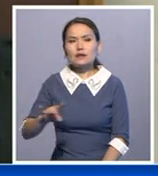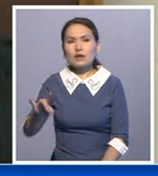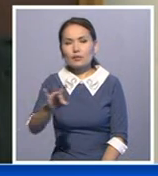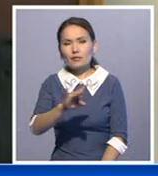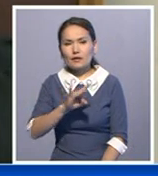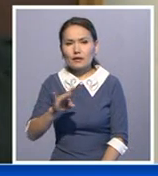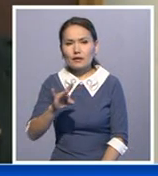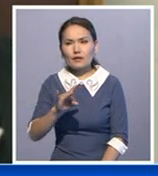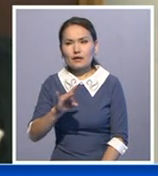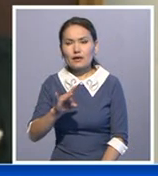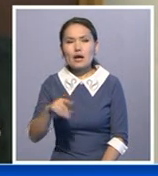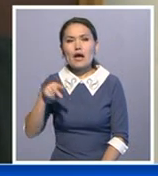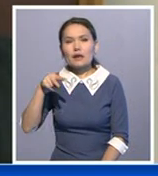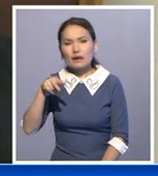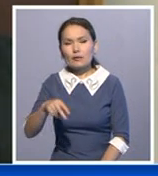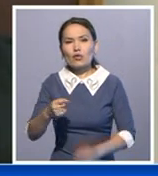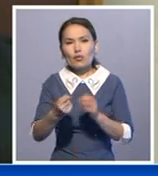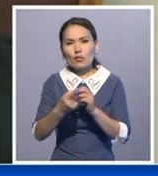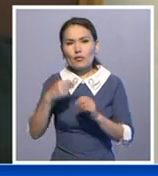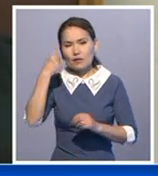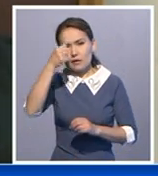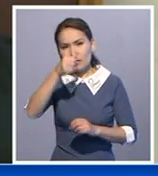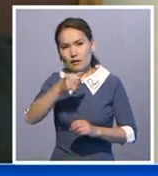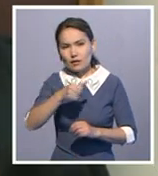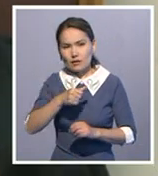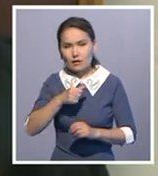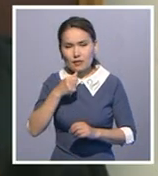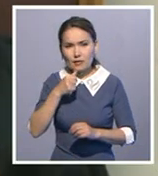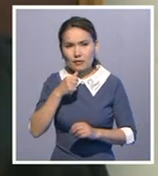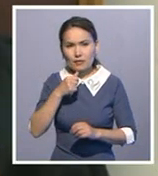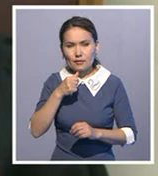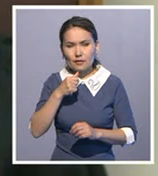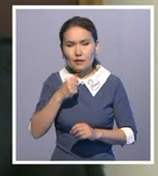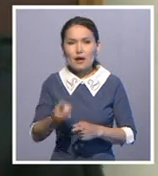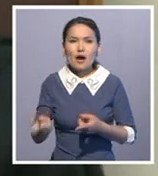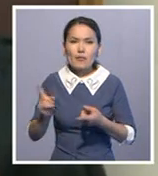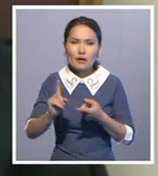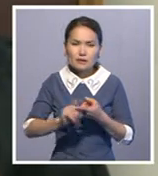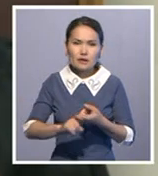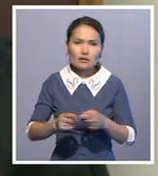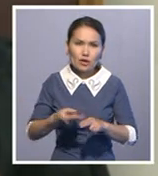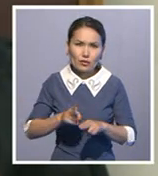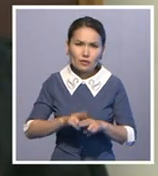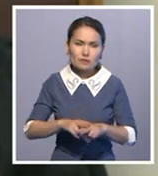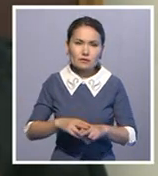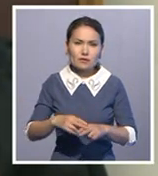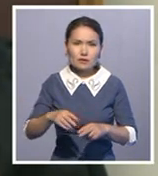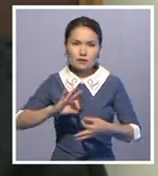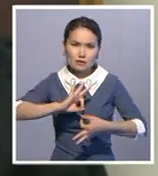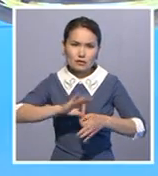Республикасының 2011 жылға рақымшылық жаза несіне заңына байланысты ол жазадан босатылды.